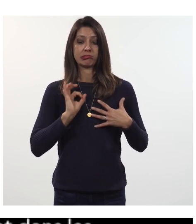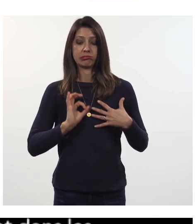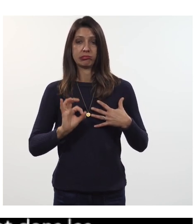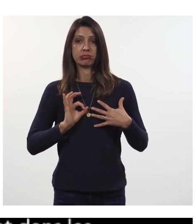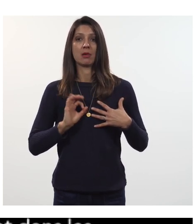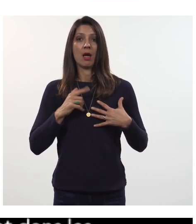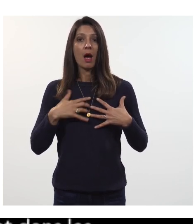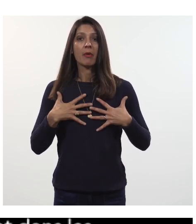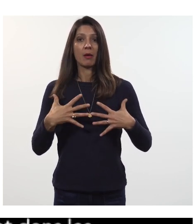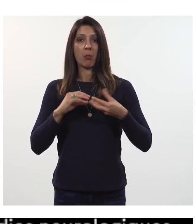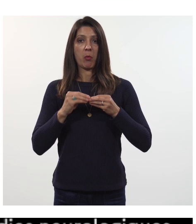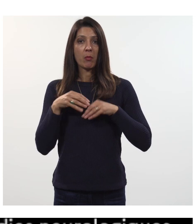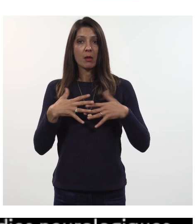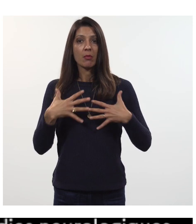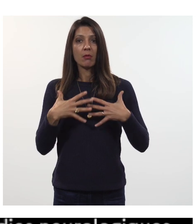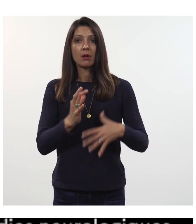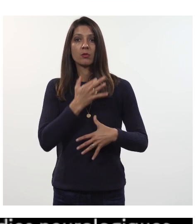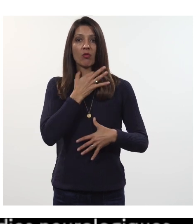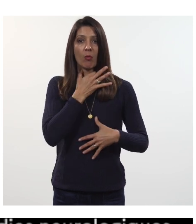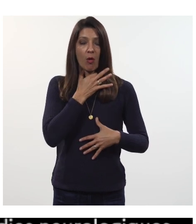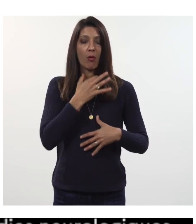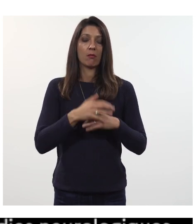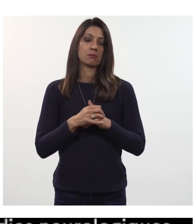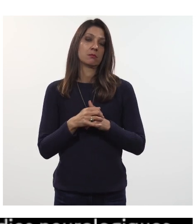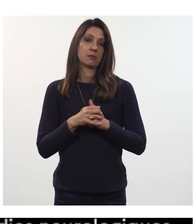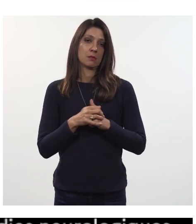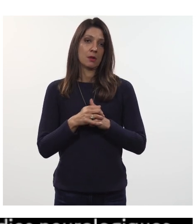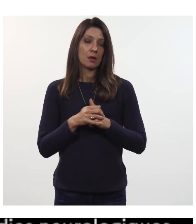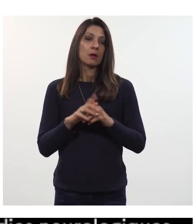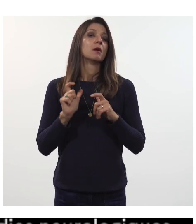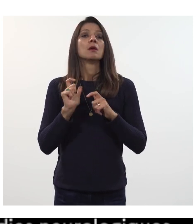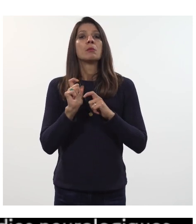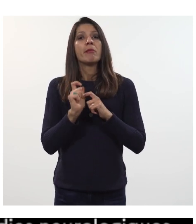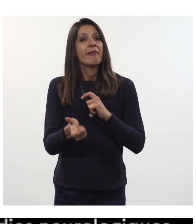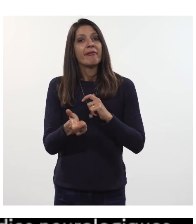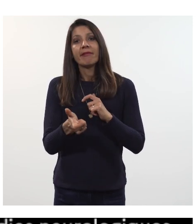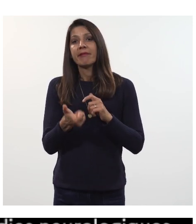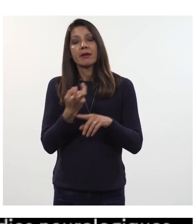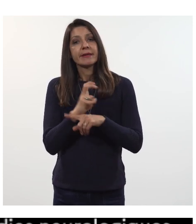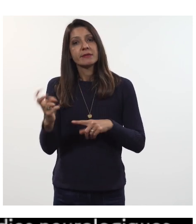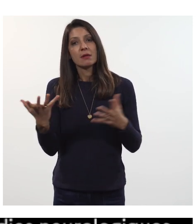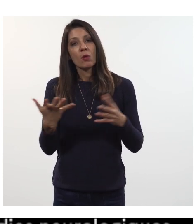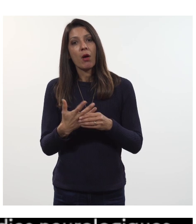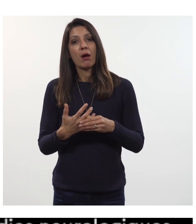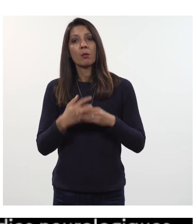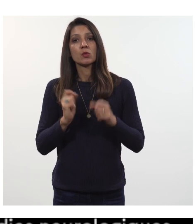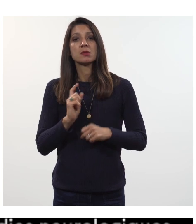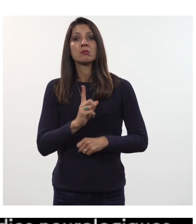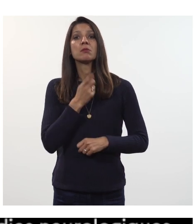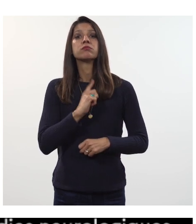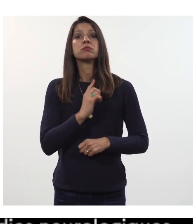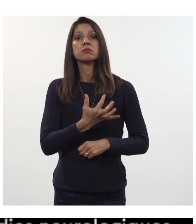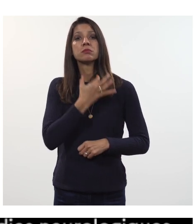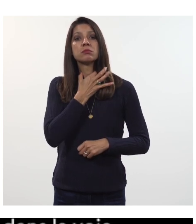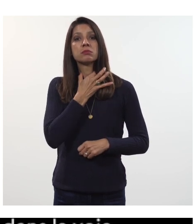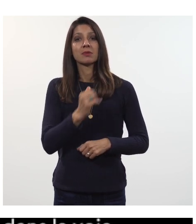infection pulmonaire, étouffement. Après, vous avez le risque d'avoir des fausses routes qui peuvent aller aussi